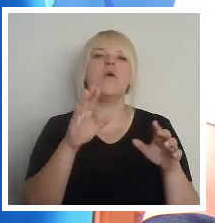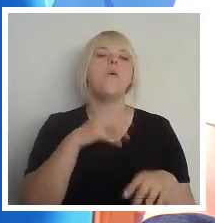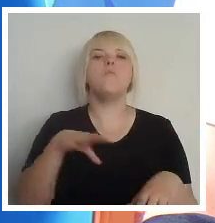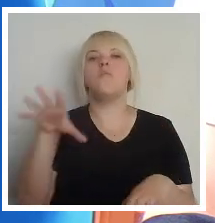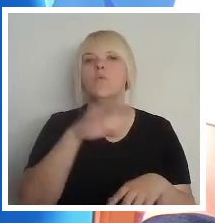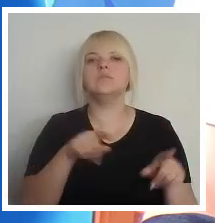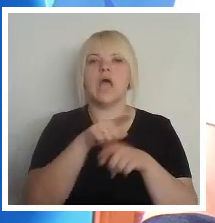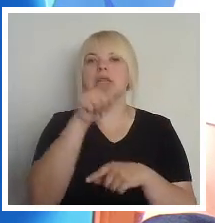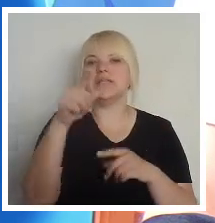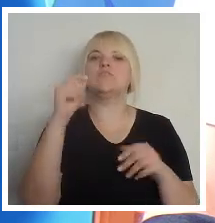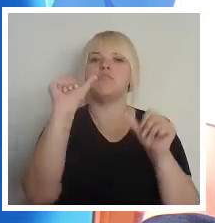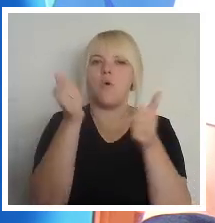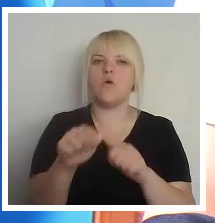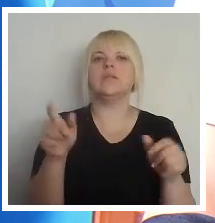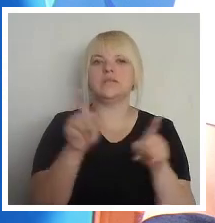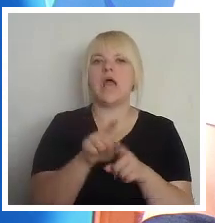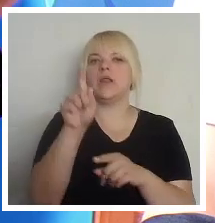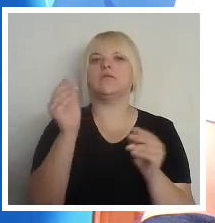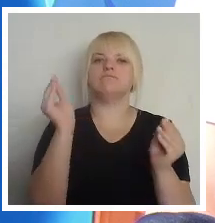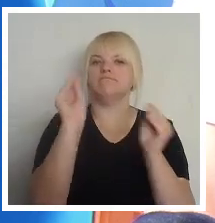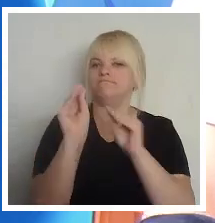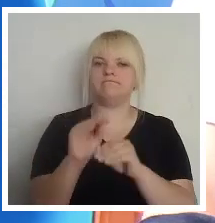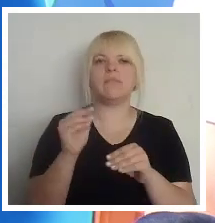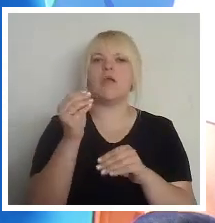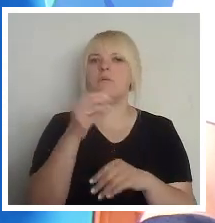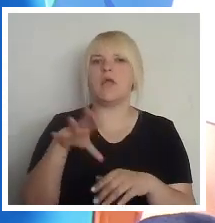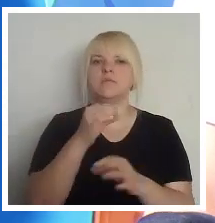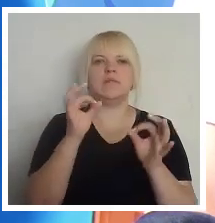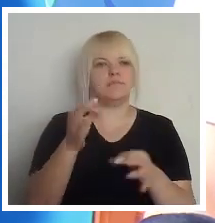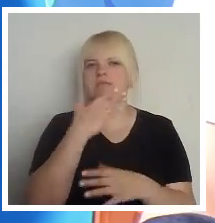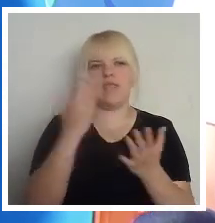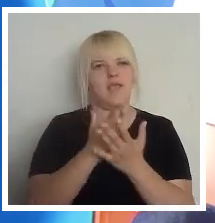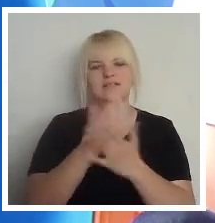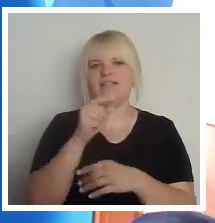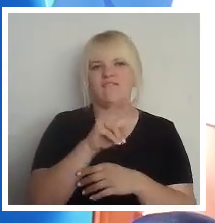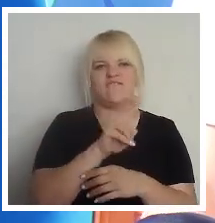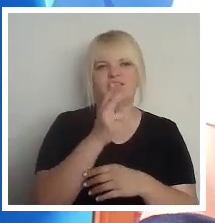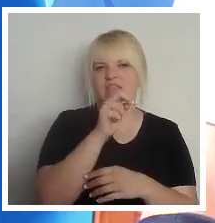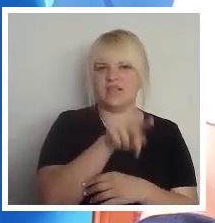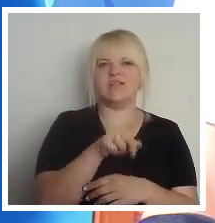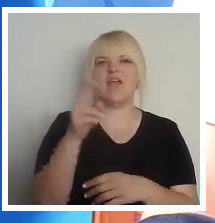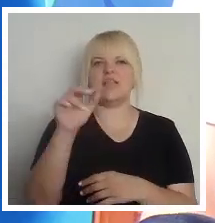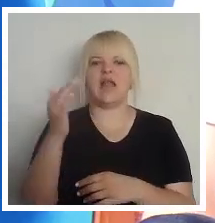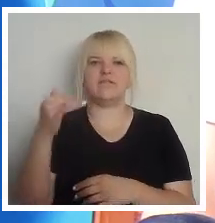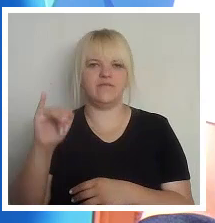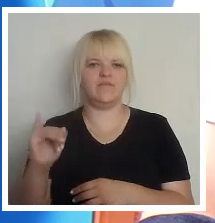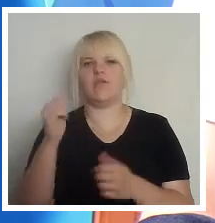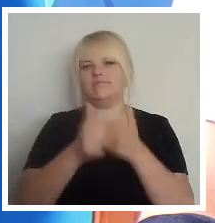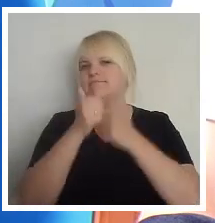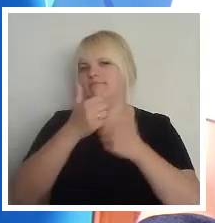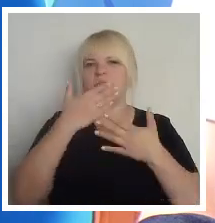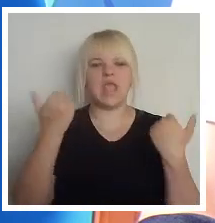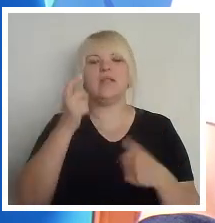arī tas modelis ir uztaisīt tā, ka mēs īstenībā neesam nu, konkurenti TV Neta vai Delfijā. Mēs esam nedēļas žurnāls, kurš